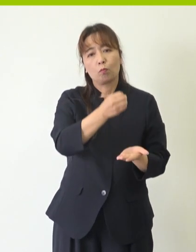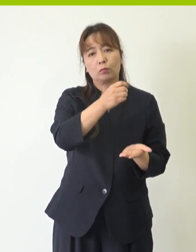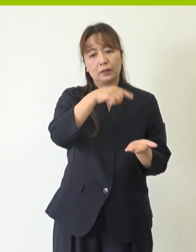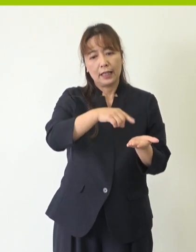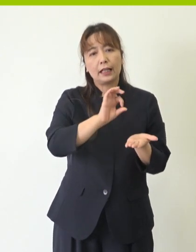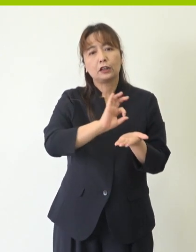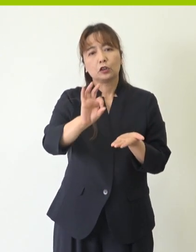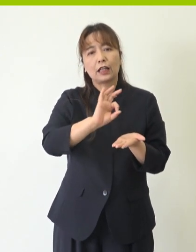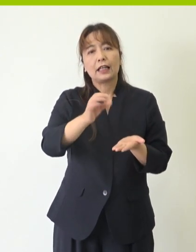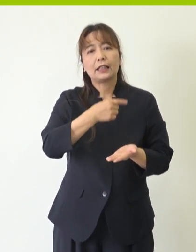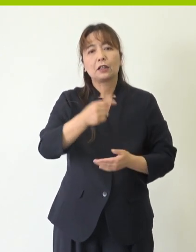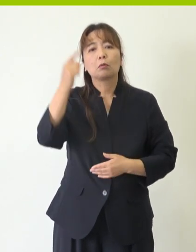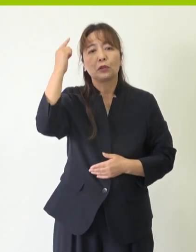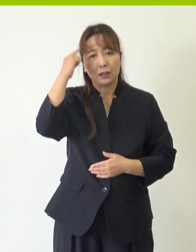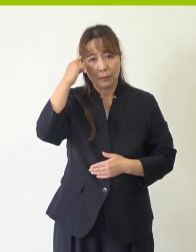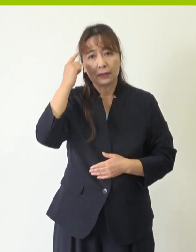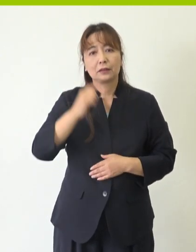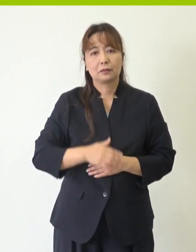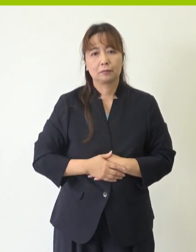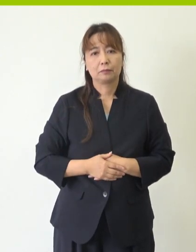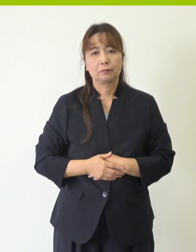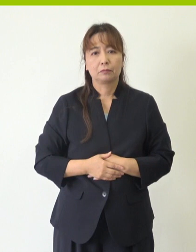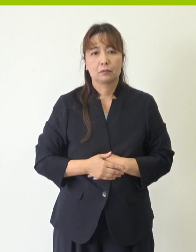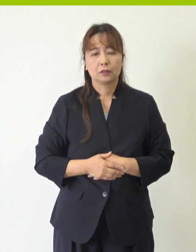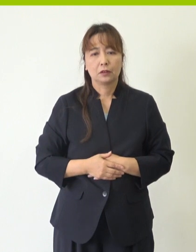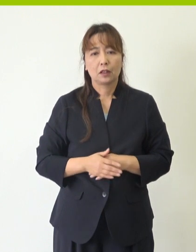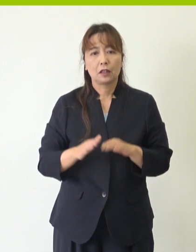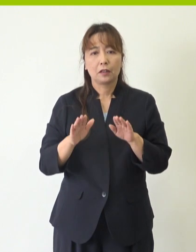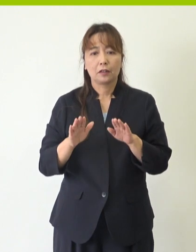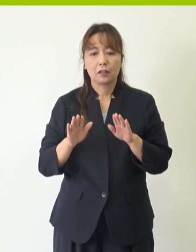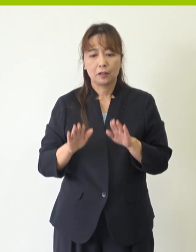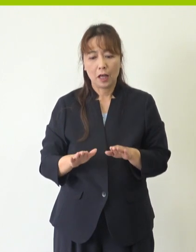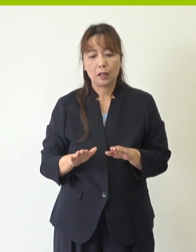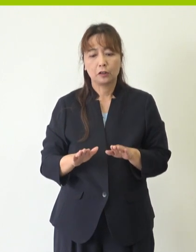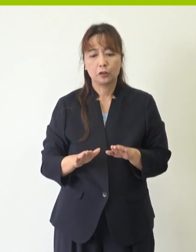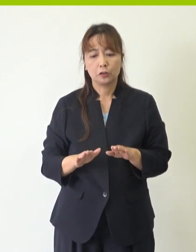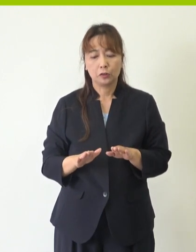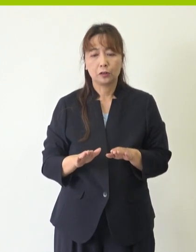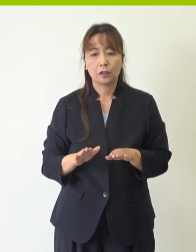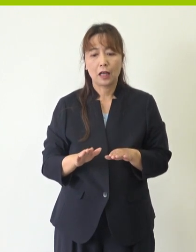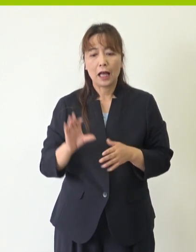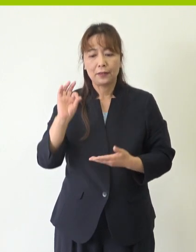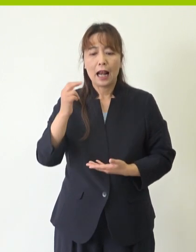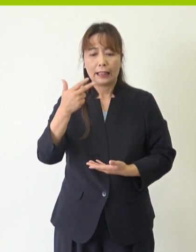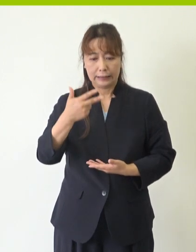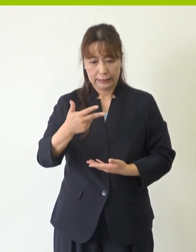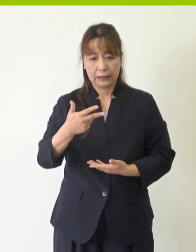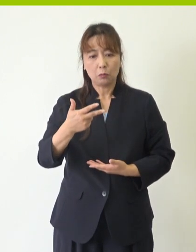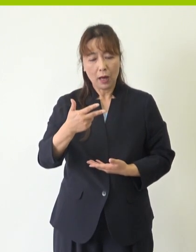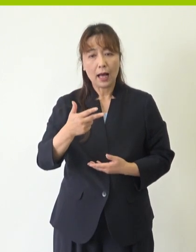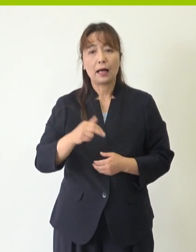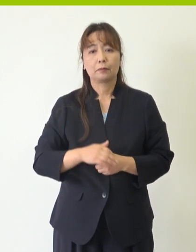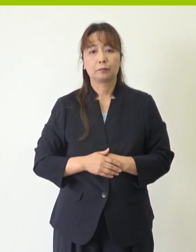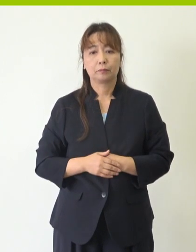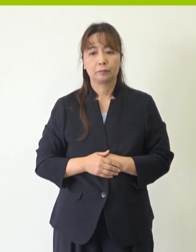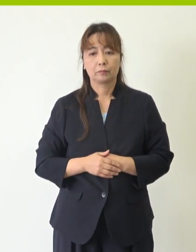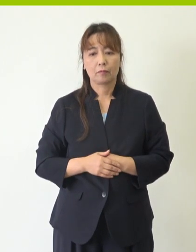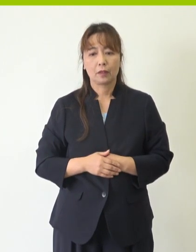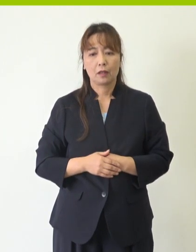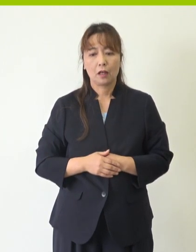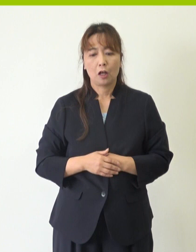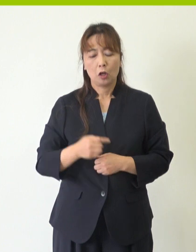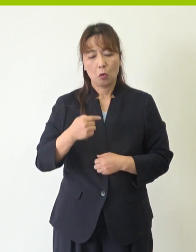いただきたいなというふうに思っておりますハイあのこういったことでございましてまぁなら足はですねあの